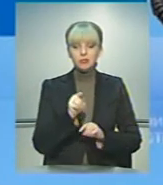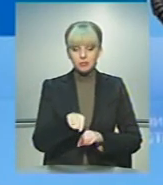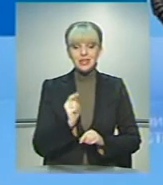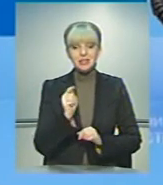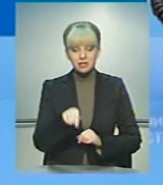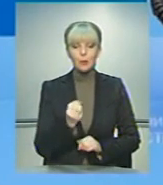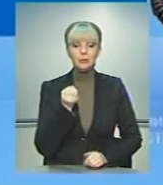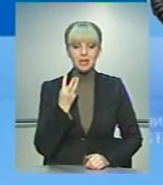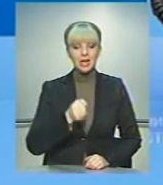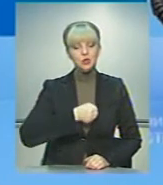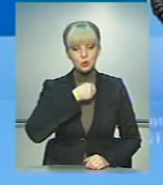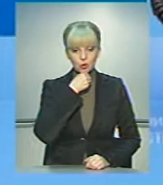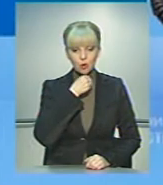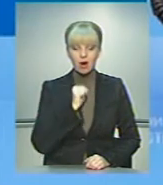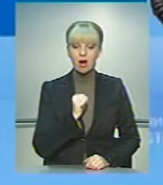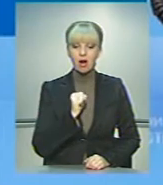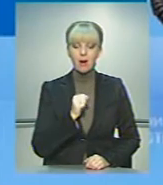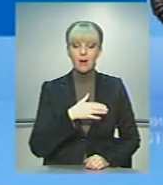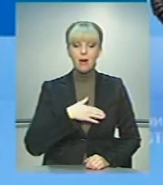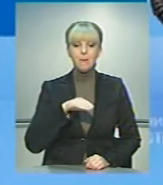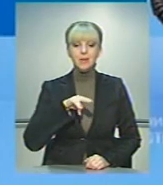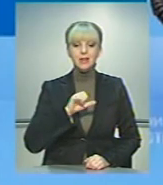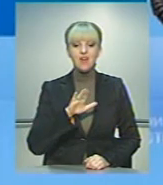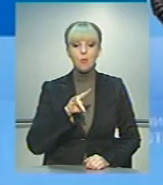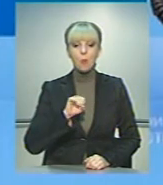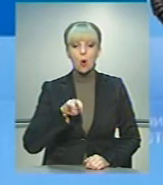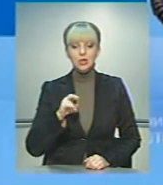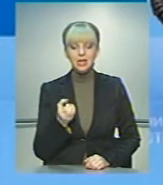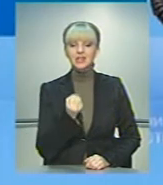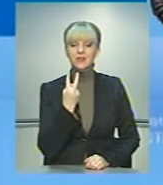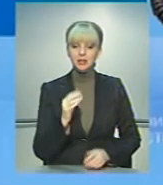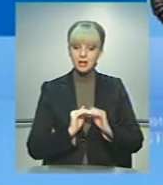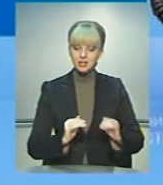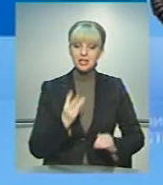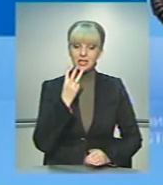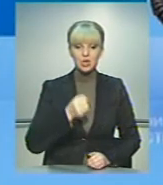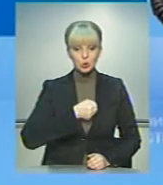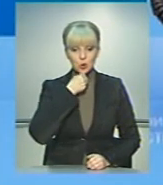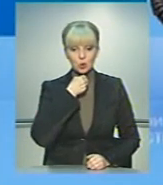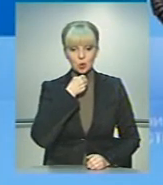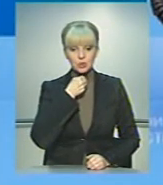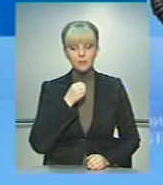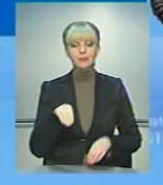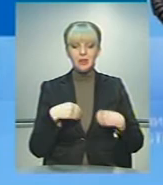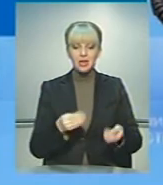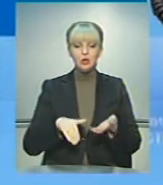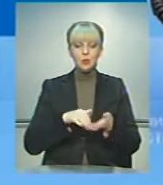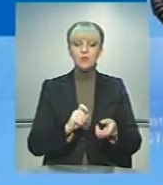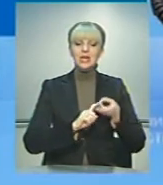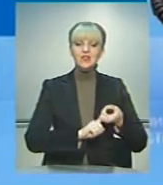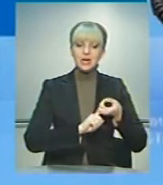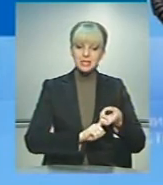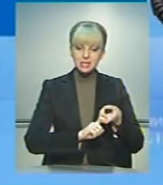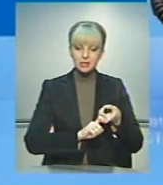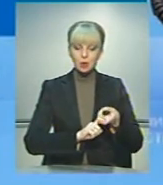них 13 дорослих, а з пневмонією 12 дітей і 3 дорослих. Надається допомога у